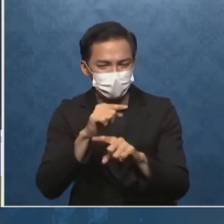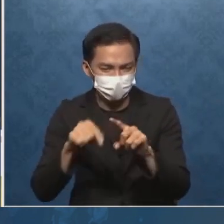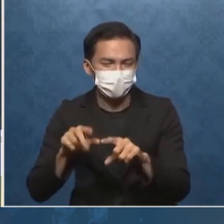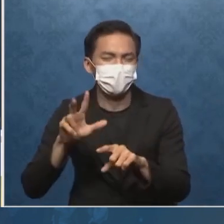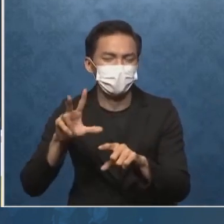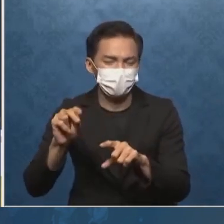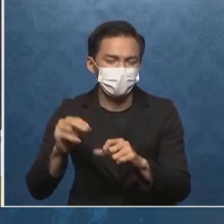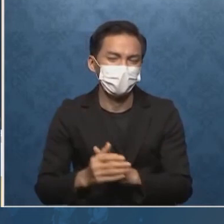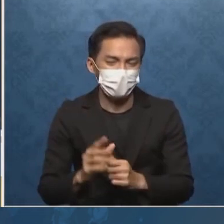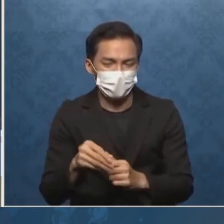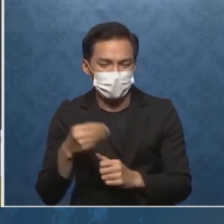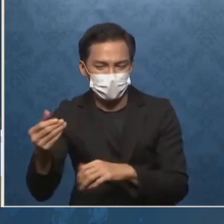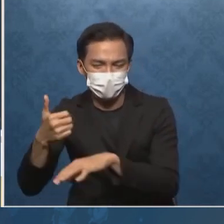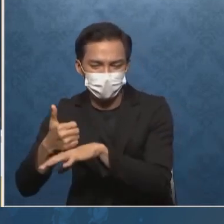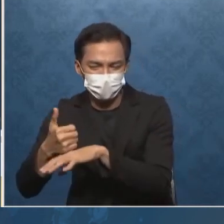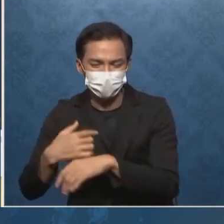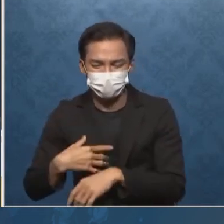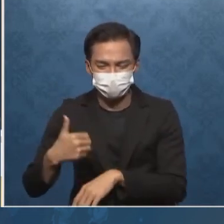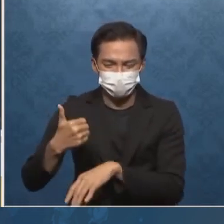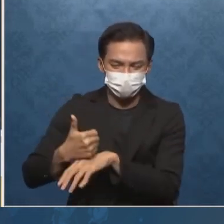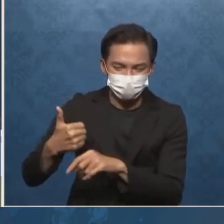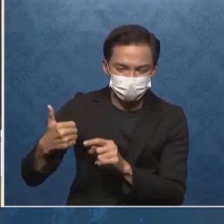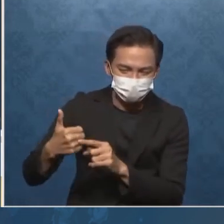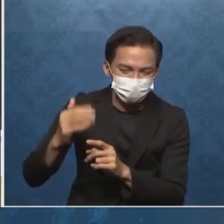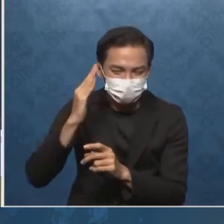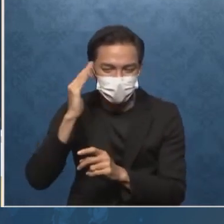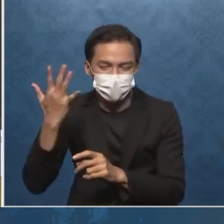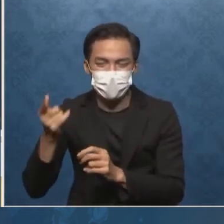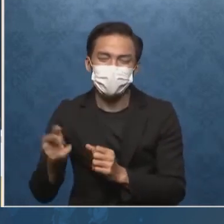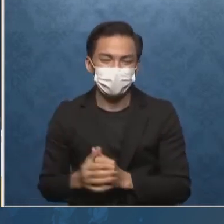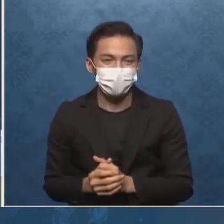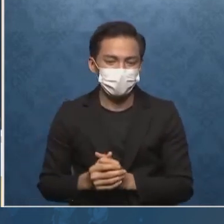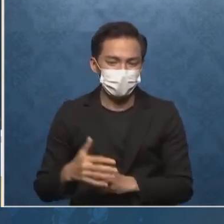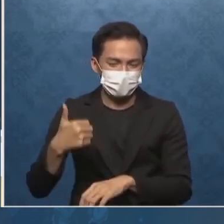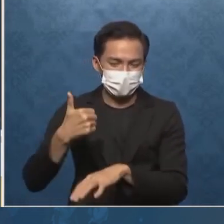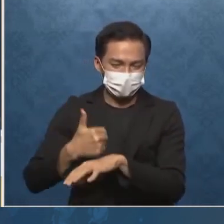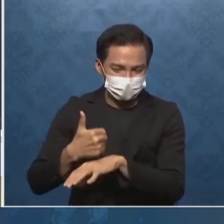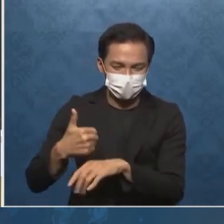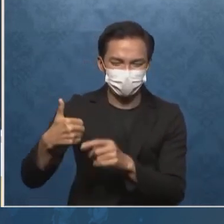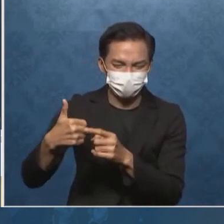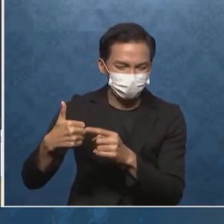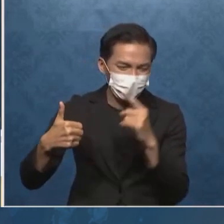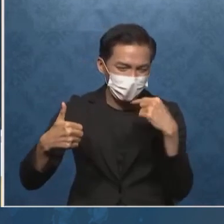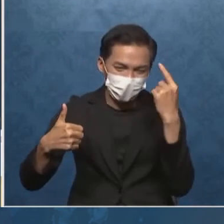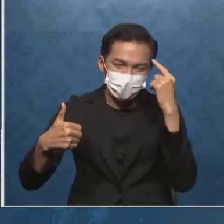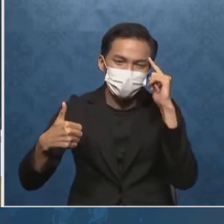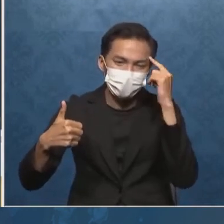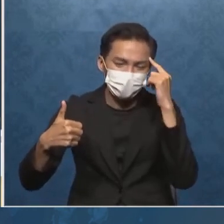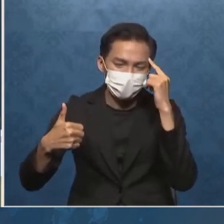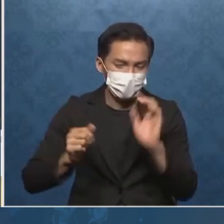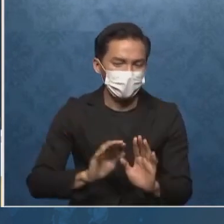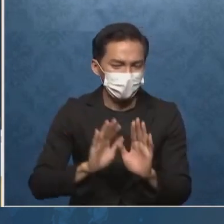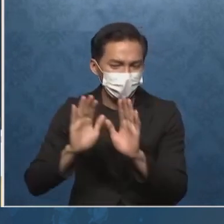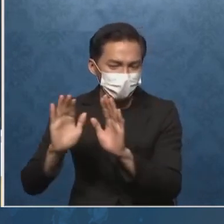ไปให้นายผมก็ไม่ทราบเหมือนกันนะครับท่านแล้วตรีนะครับว่านายคนนั้นจะเป็นใครขออนุญาตท่าน